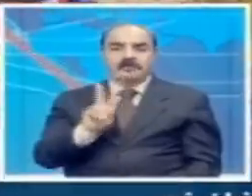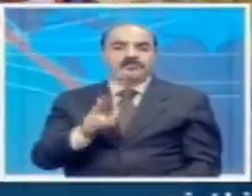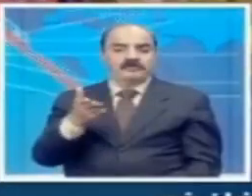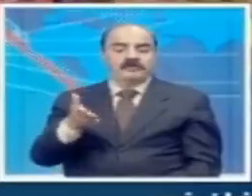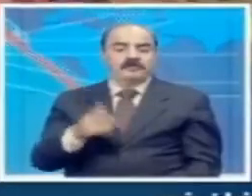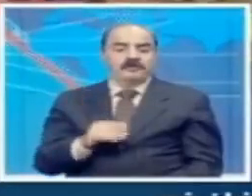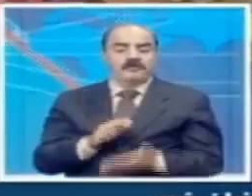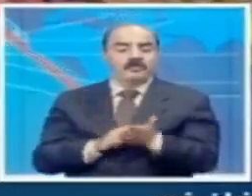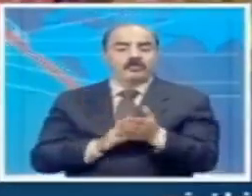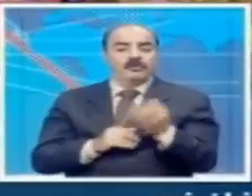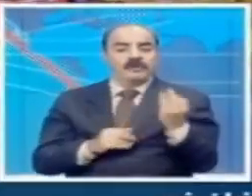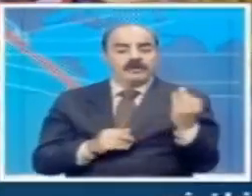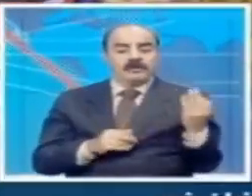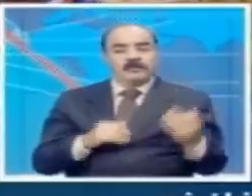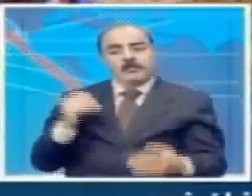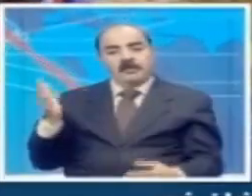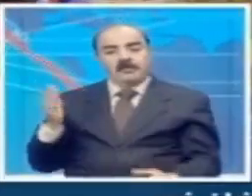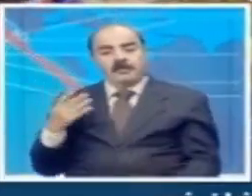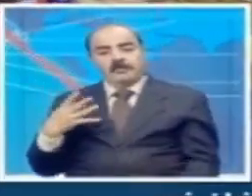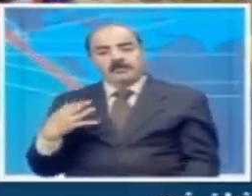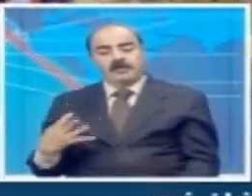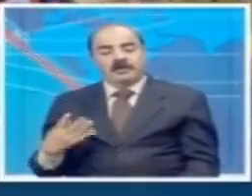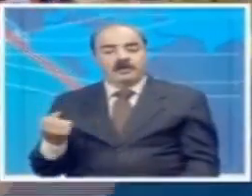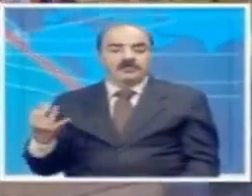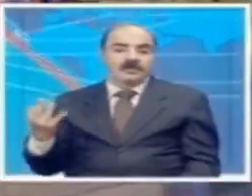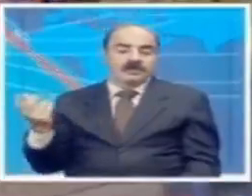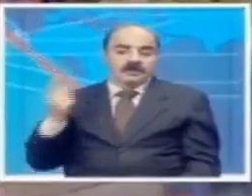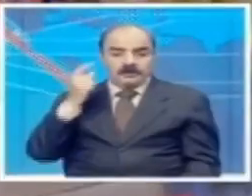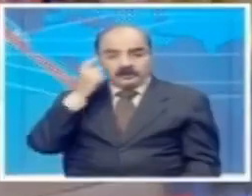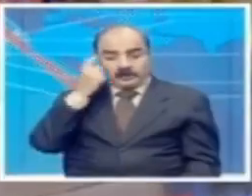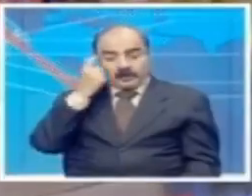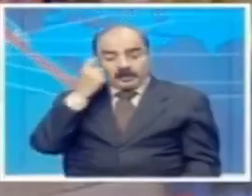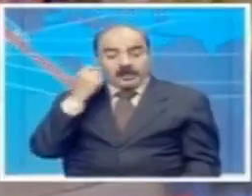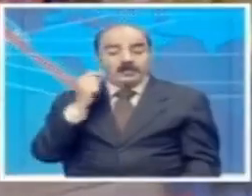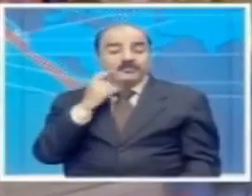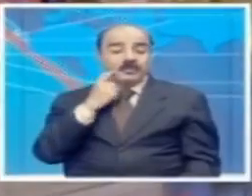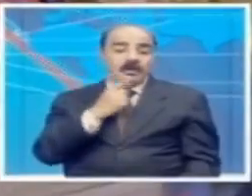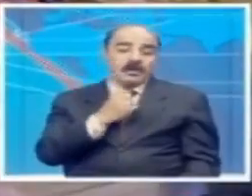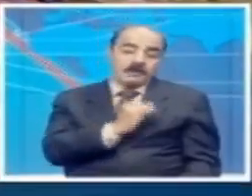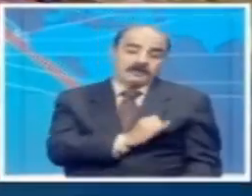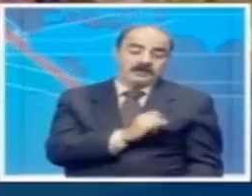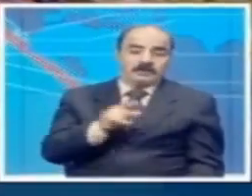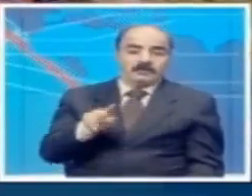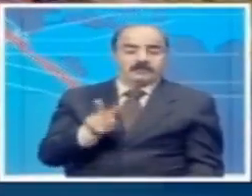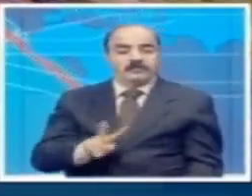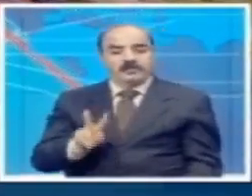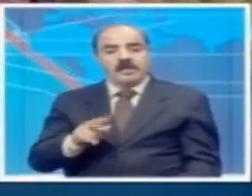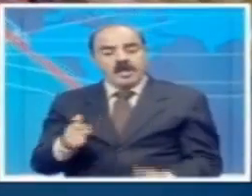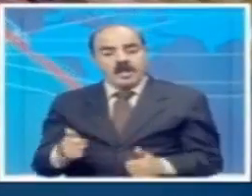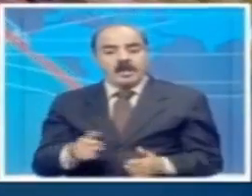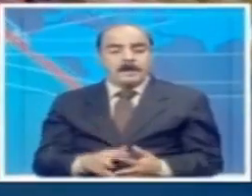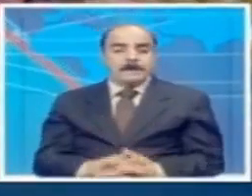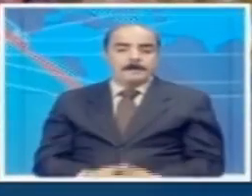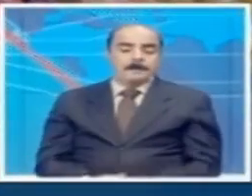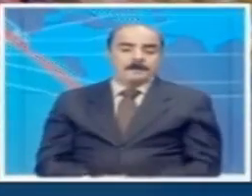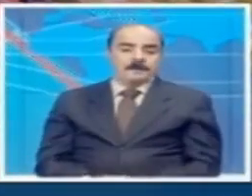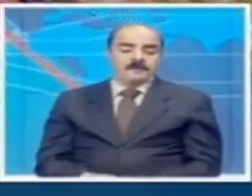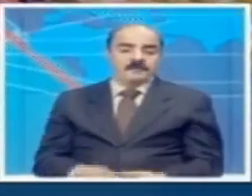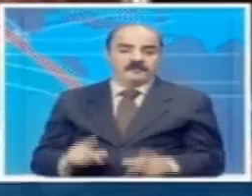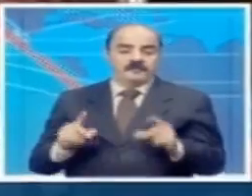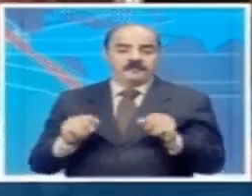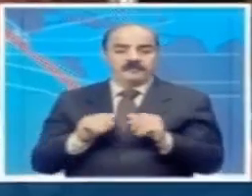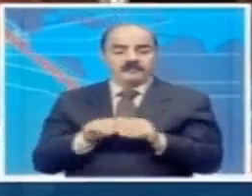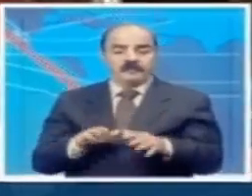الرز هنا ب 30 جنيه بره ب 34 و35، السكر ب 50 بره هنا ب 27 جنيه، كل حاجة